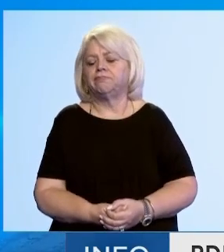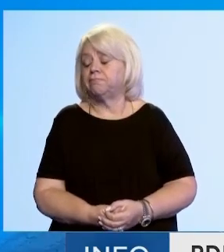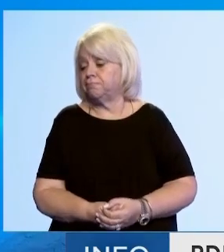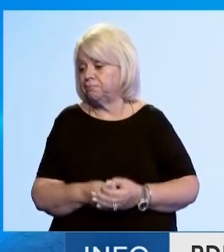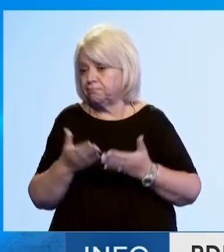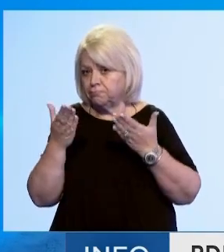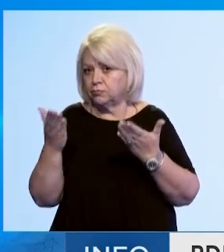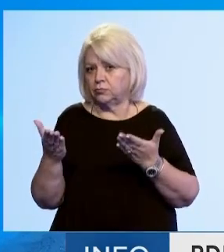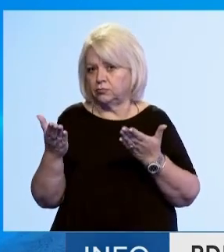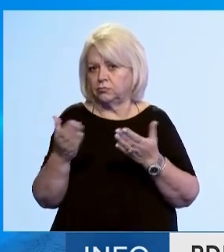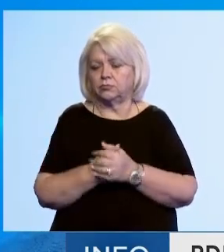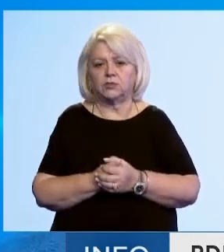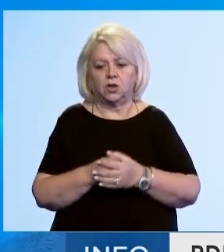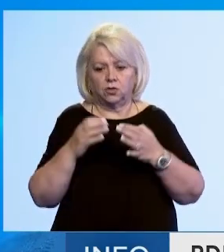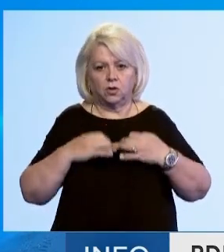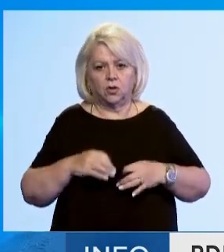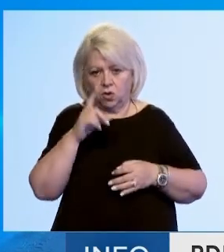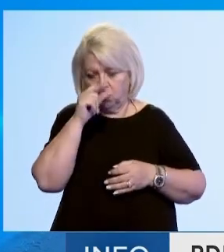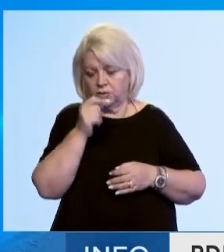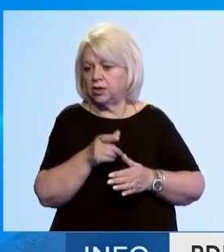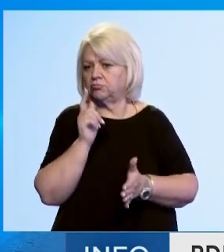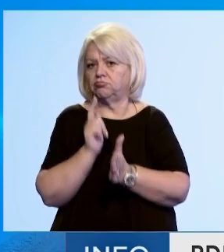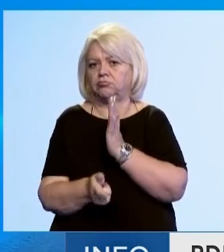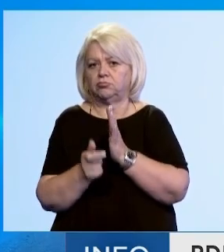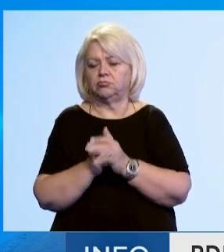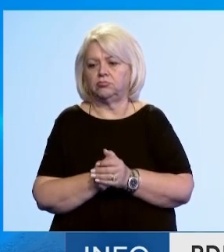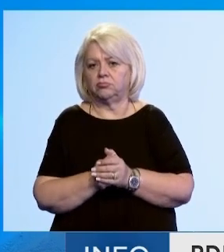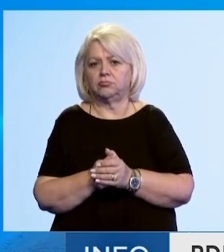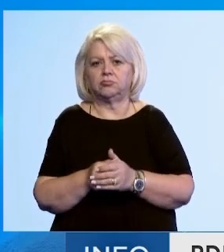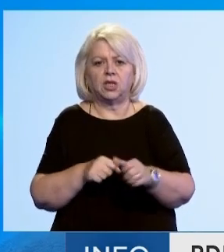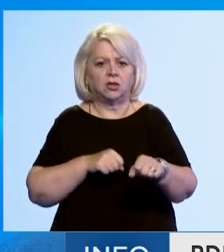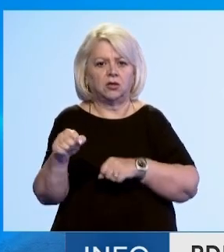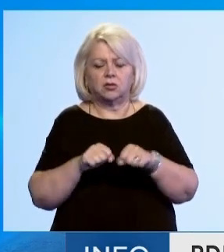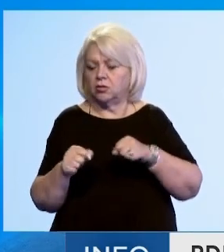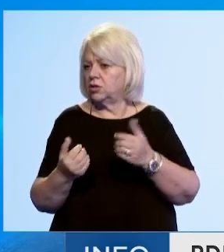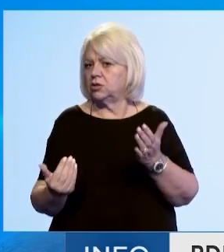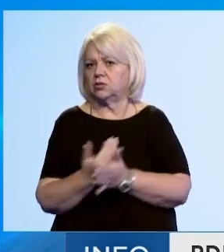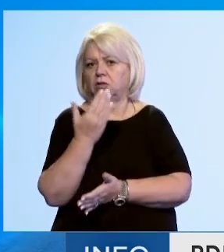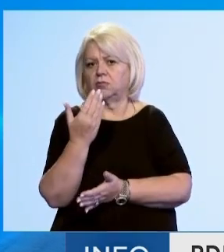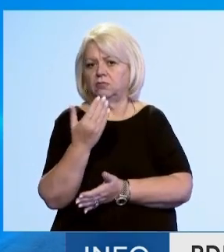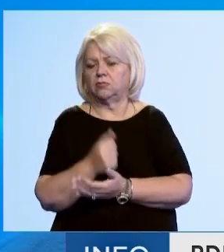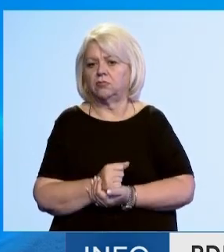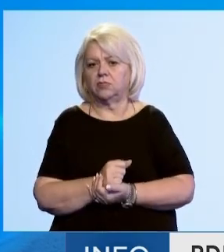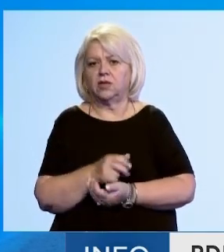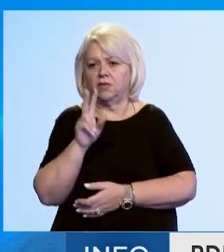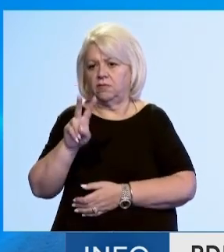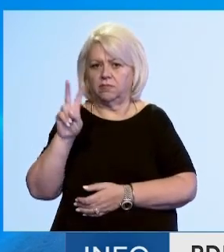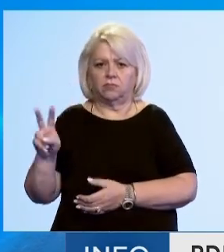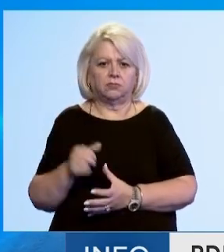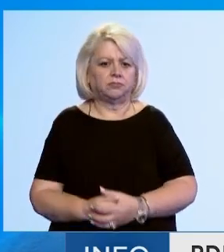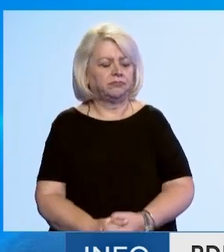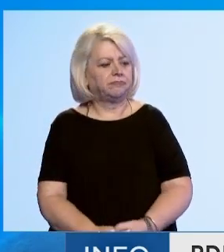kuadër të kësaj kryetari i komunës besoi që së shpejti do të emëroj drejtar të ri komunal dhe ata do të jenë nga radhët e lëvizjes